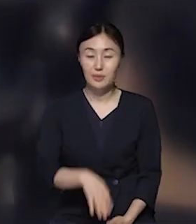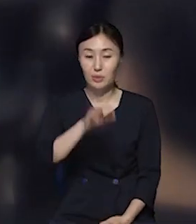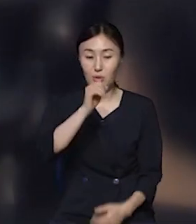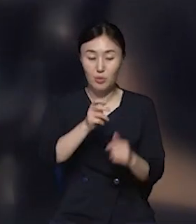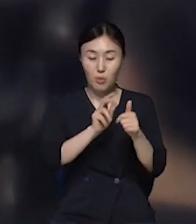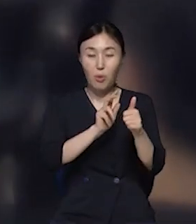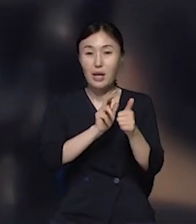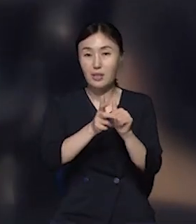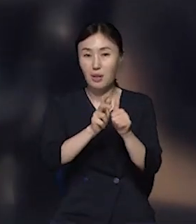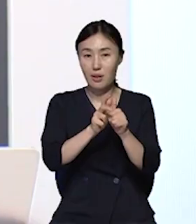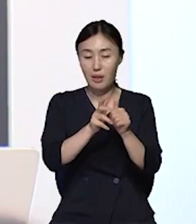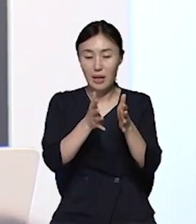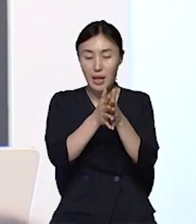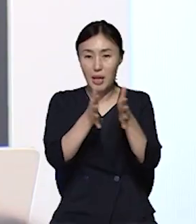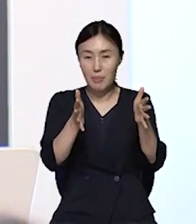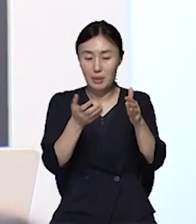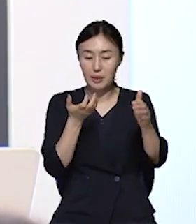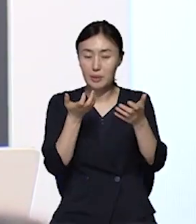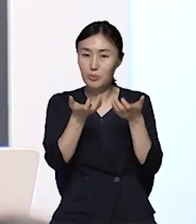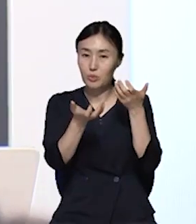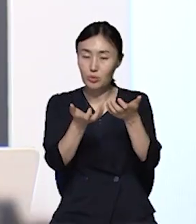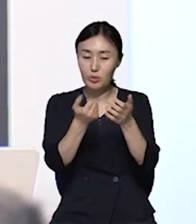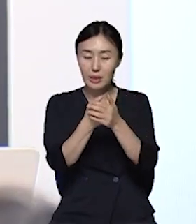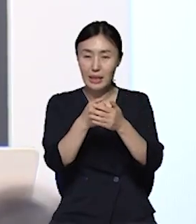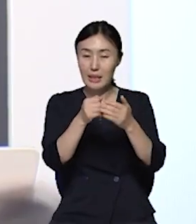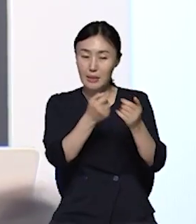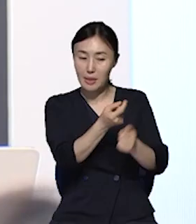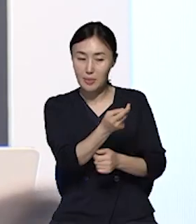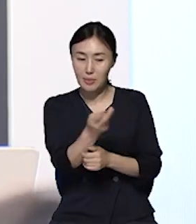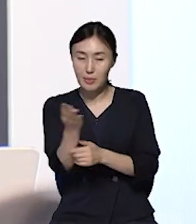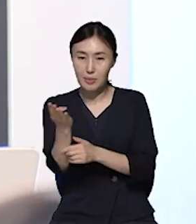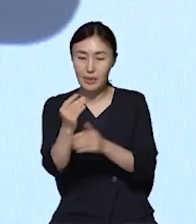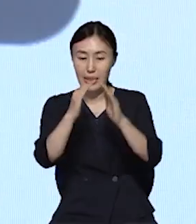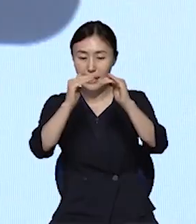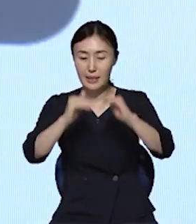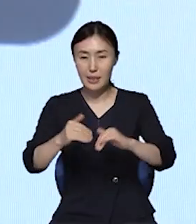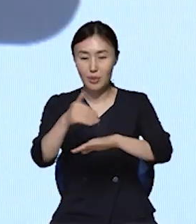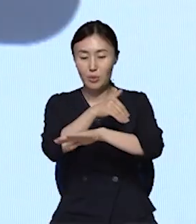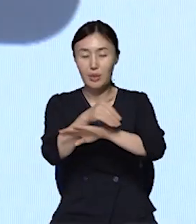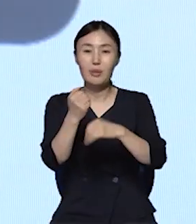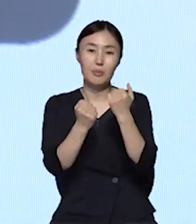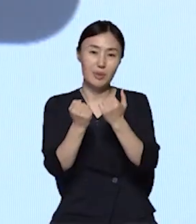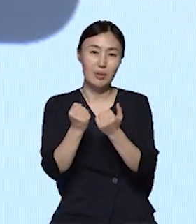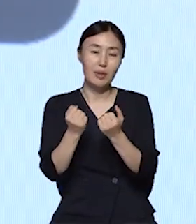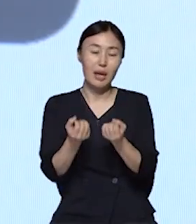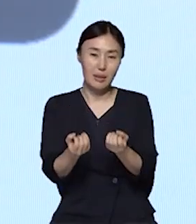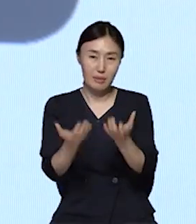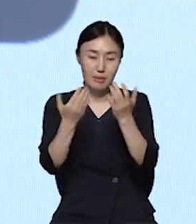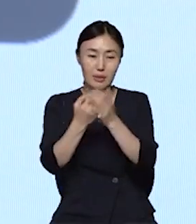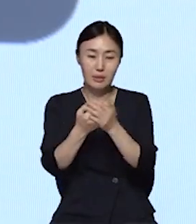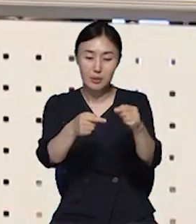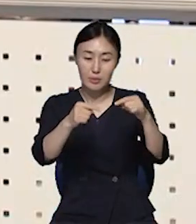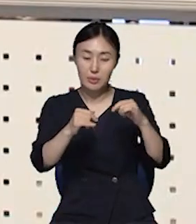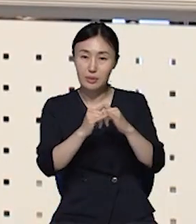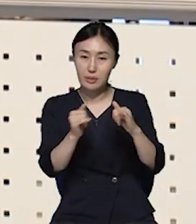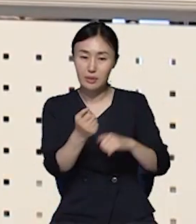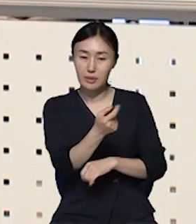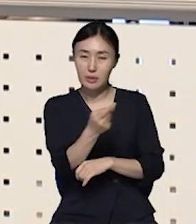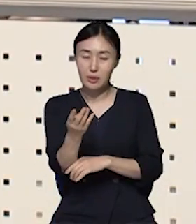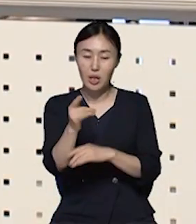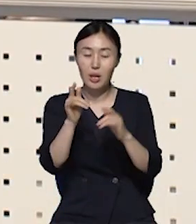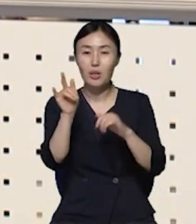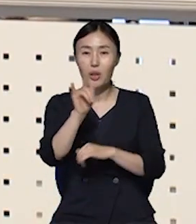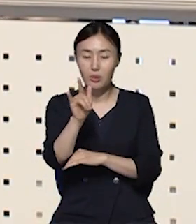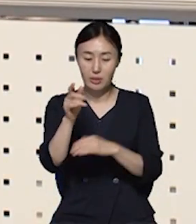광주 화정 아이파크 입주 예정자들을 대상으로 열린 해체 계획 설명회. 참석자들 사이에서